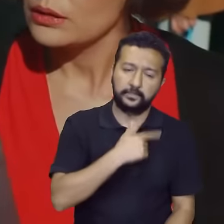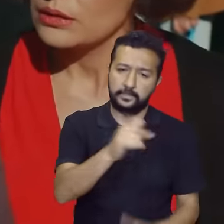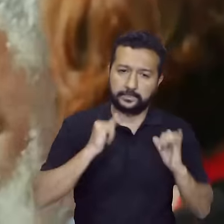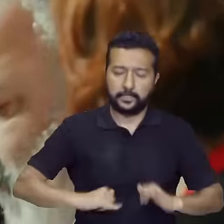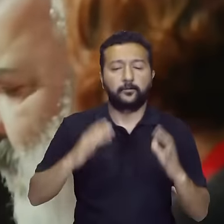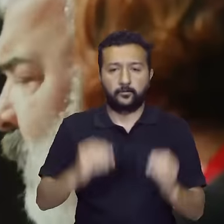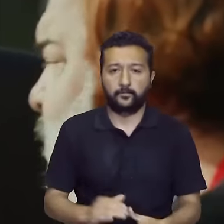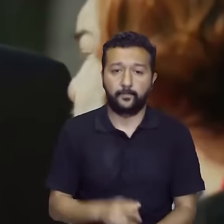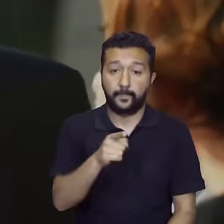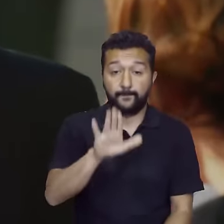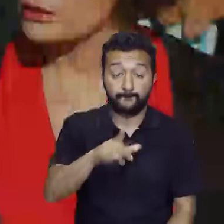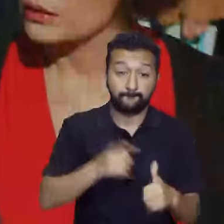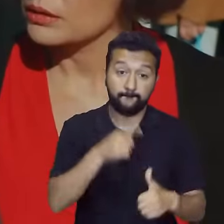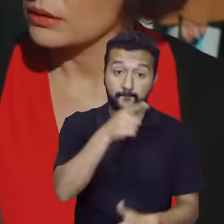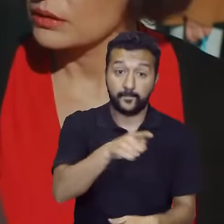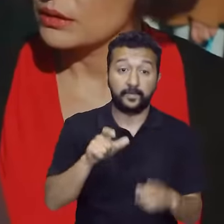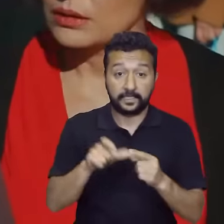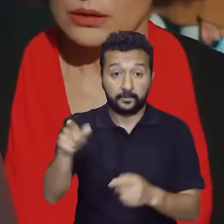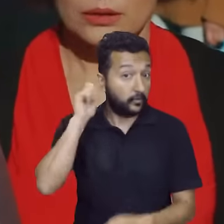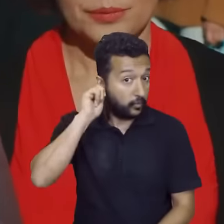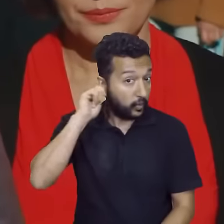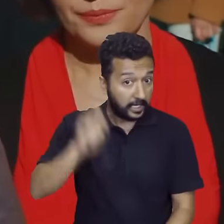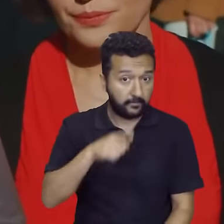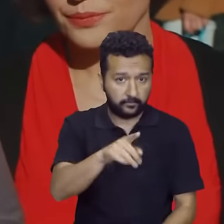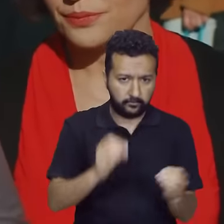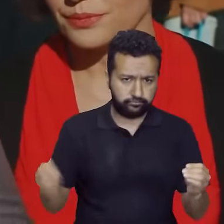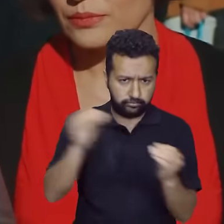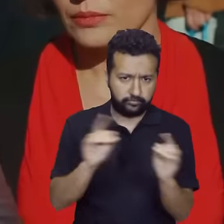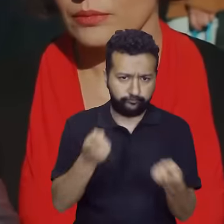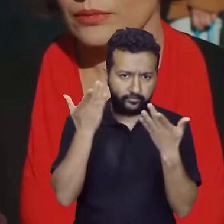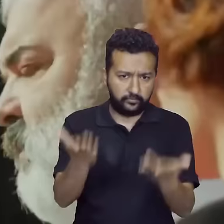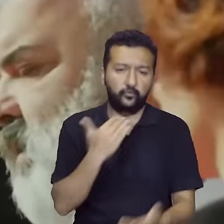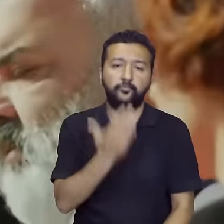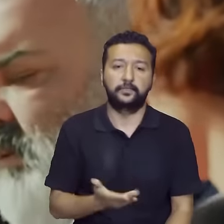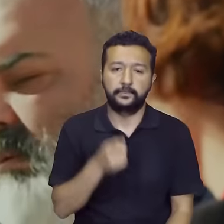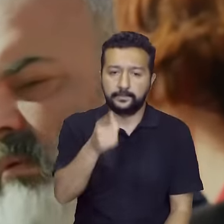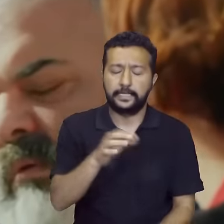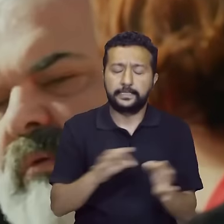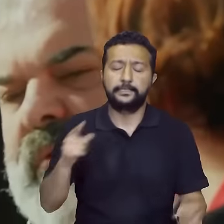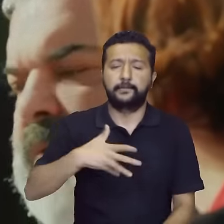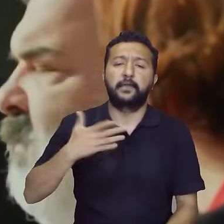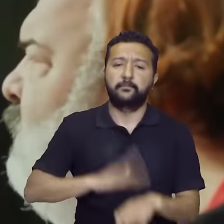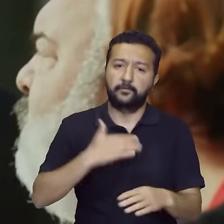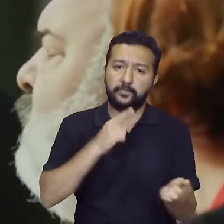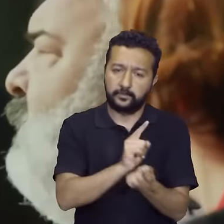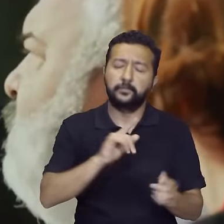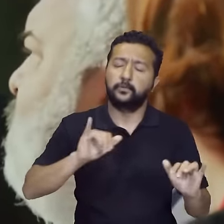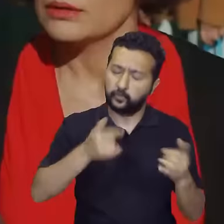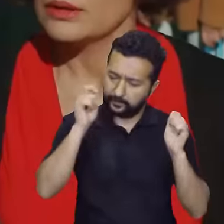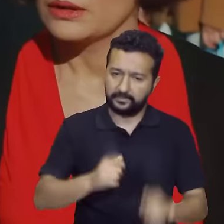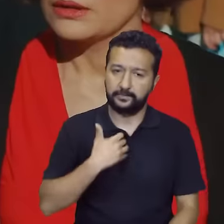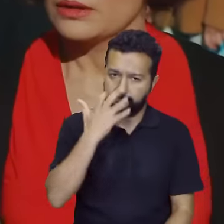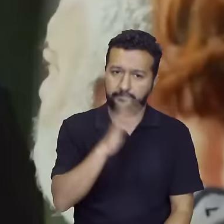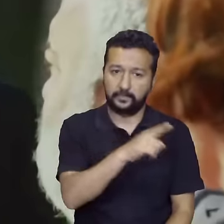Sen sakin ol. Ama sen de artık şu Şener'in bir kulağını çek. İyice zıvanadan çıktı yani ya. Sen hiç merak etme, ben onu mum edeceğim,